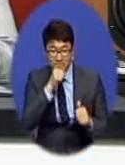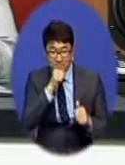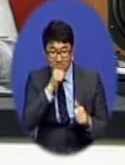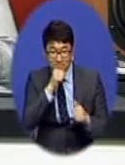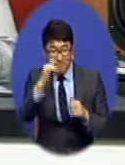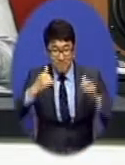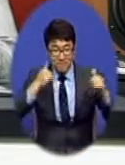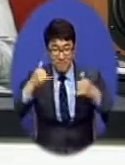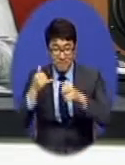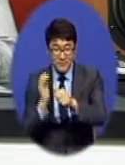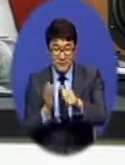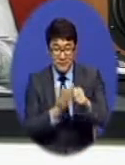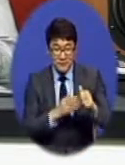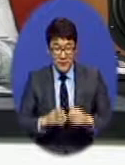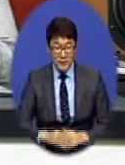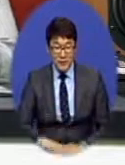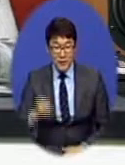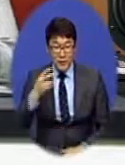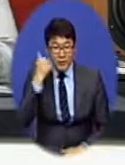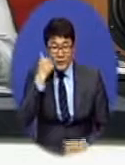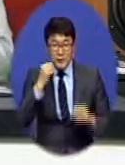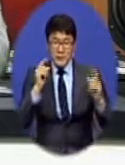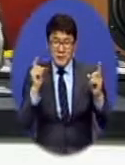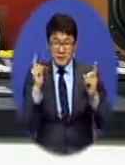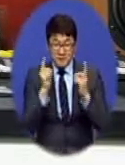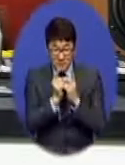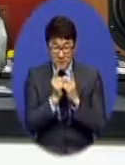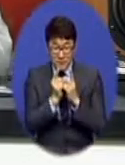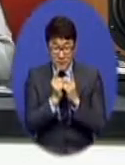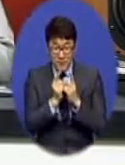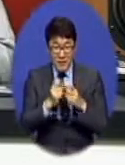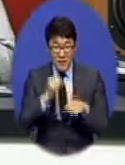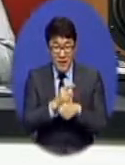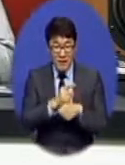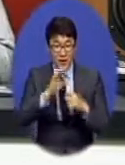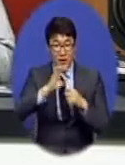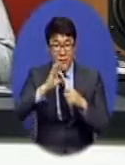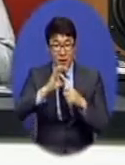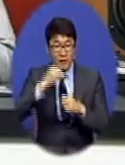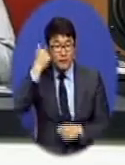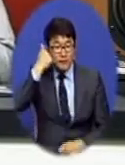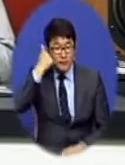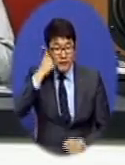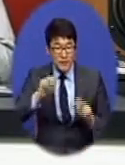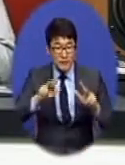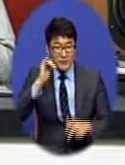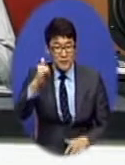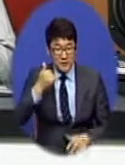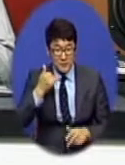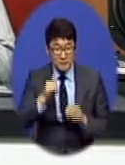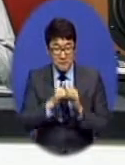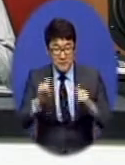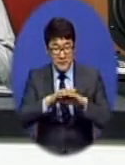많은 참여 부탁드리겠습니다. 자, 다음 참가자 만나보러 또 달려가죠? 그러죠. 10번째 참가자입니다. 즉석 네. 참가자죠.